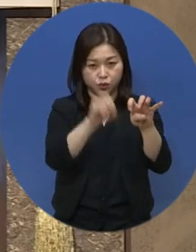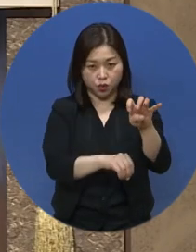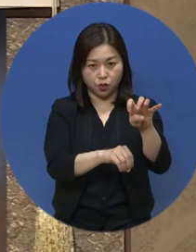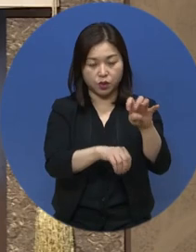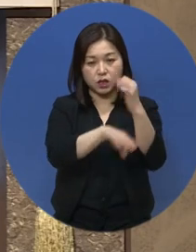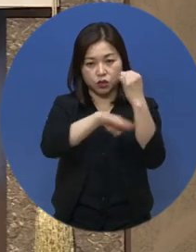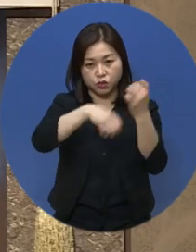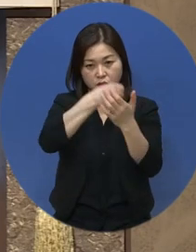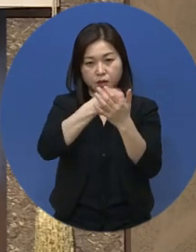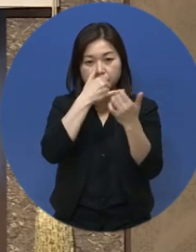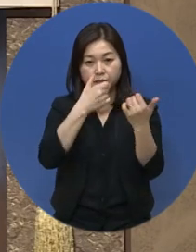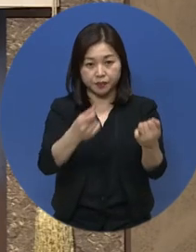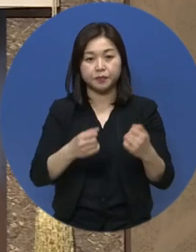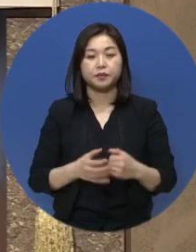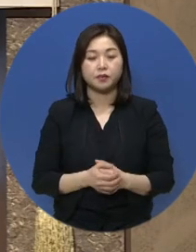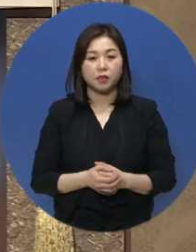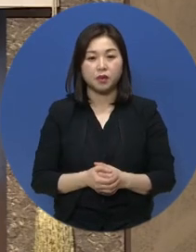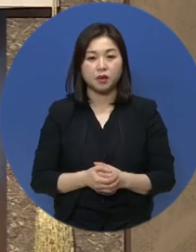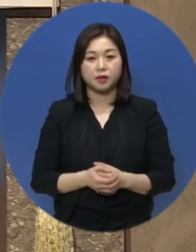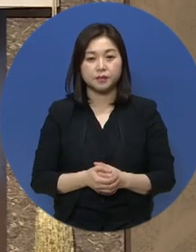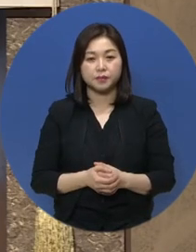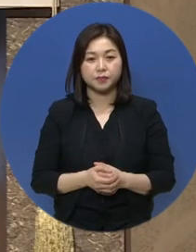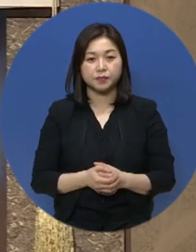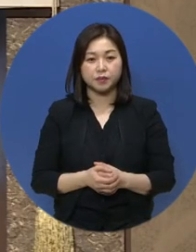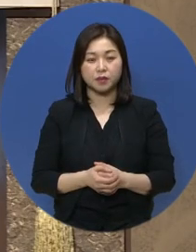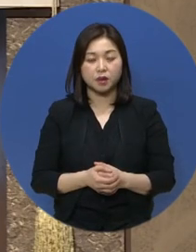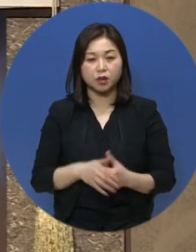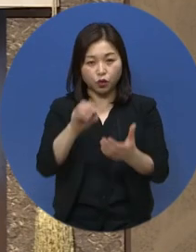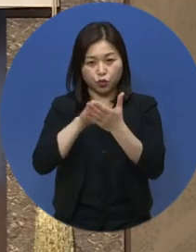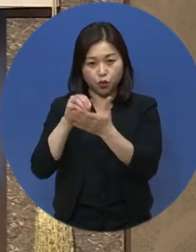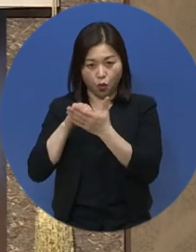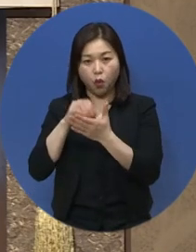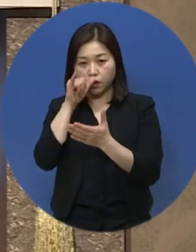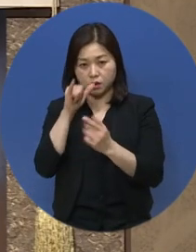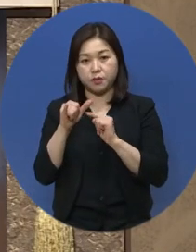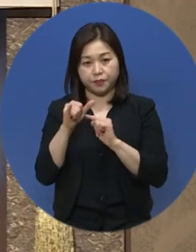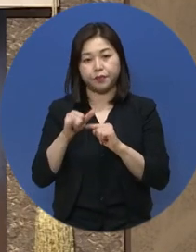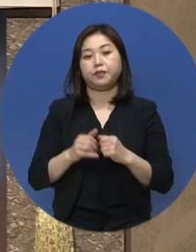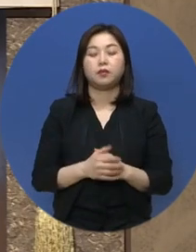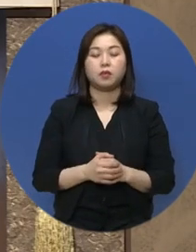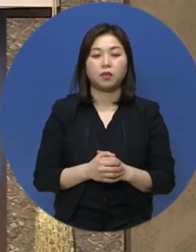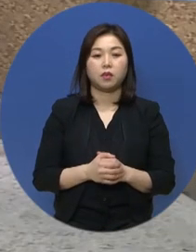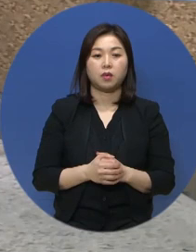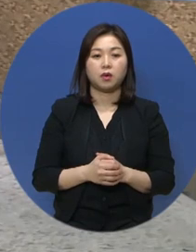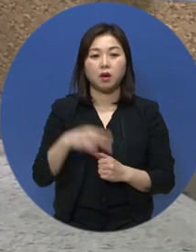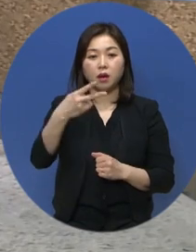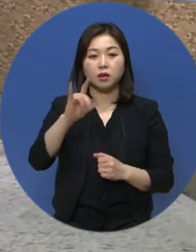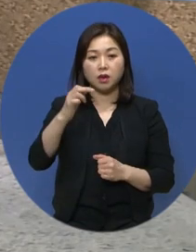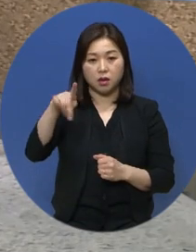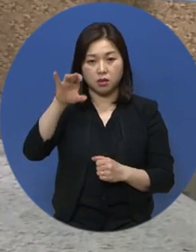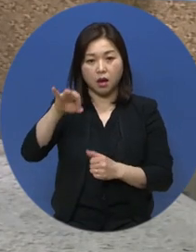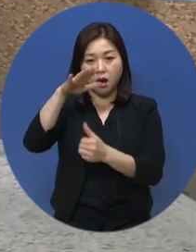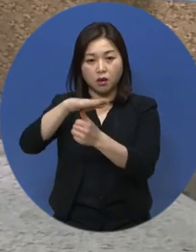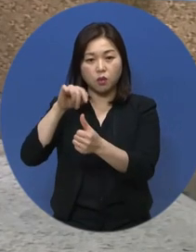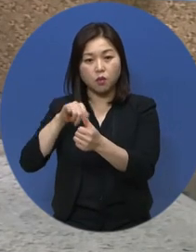기준을 둬서 네. 이렇게 등록을 받을 수 있게 구조가 되어 있어요. 네. 대상 이게, 아동은